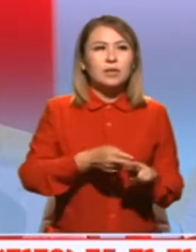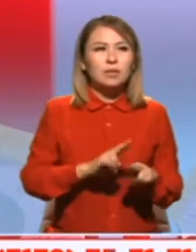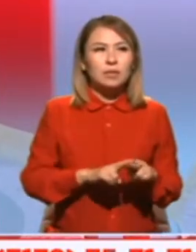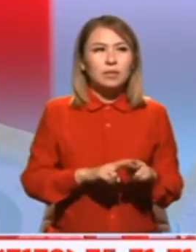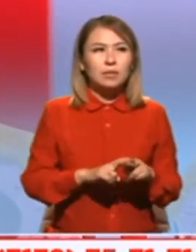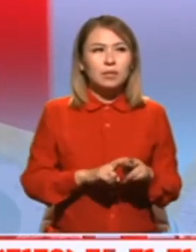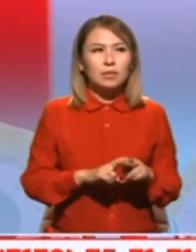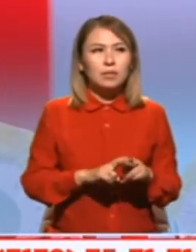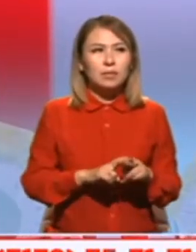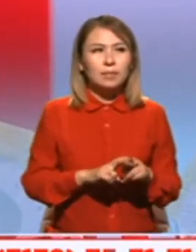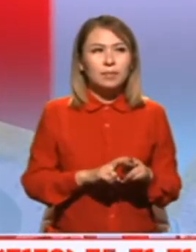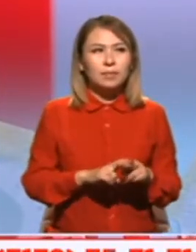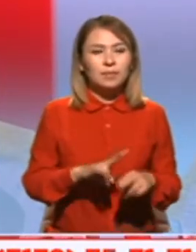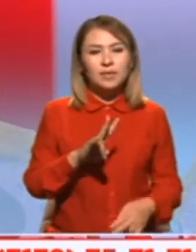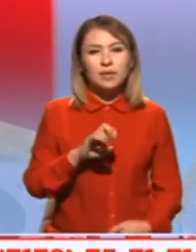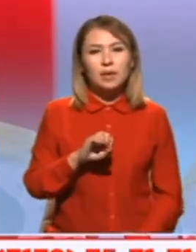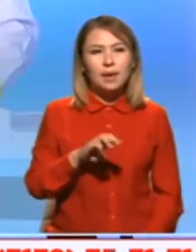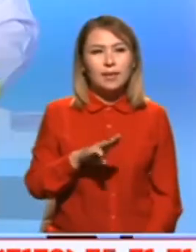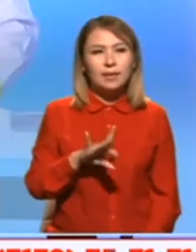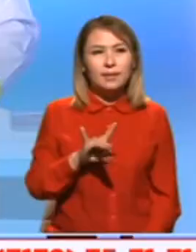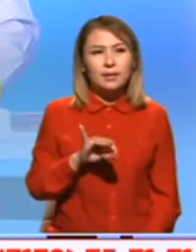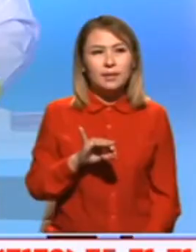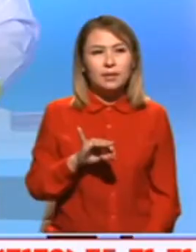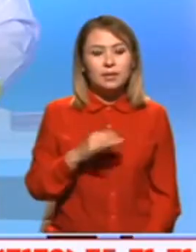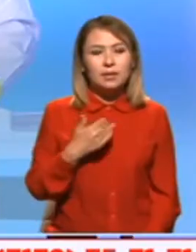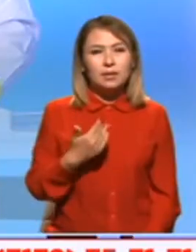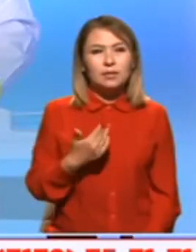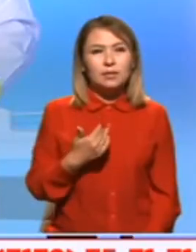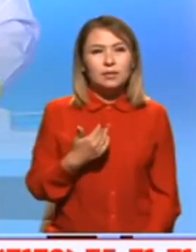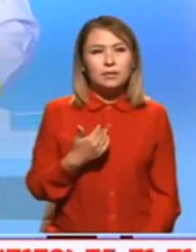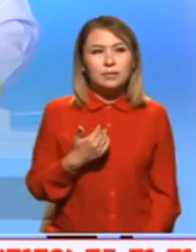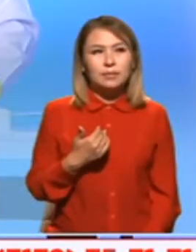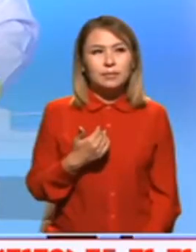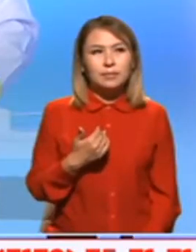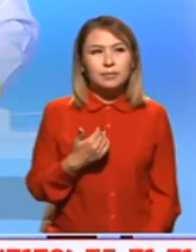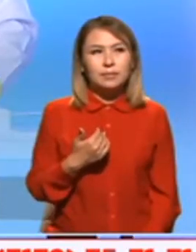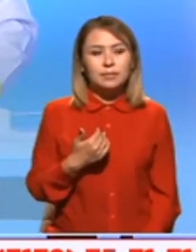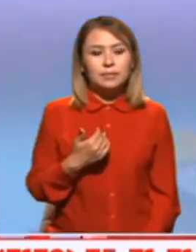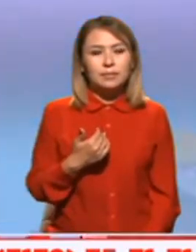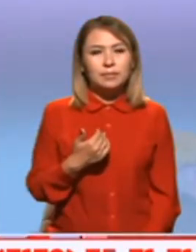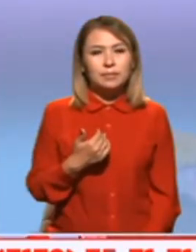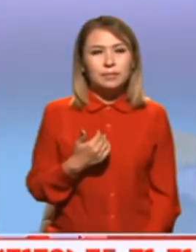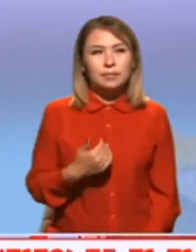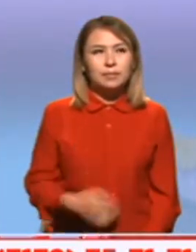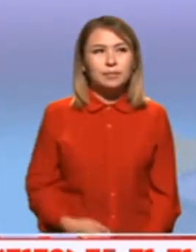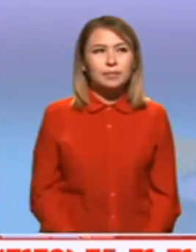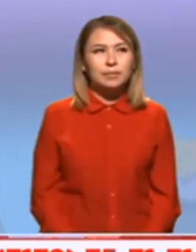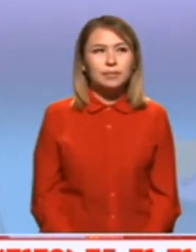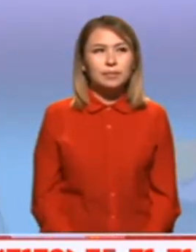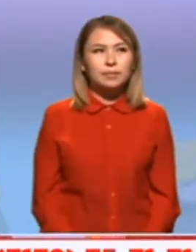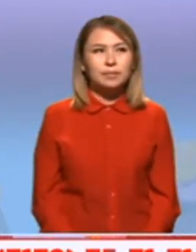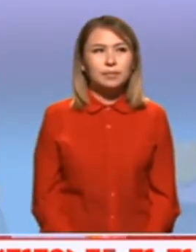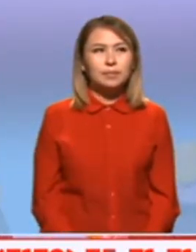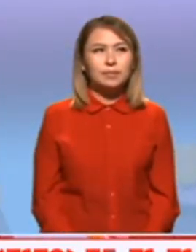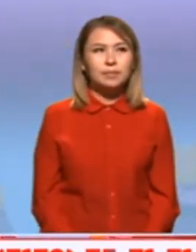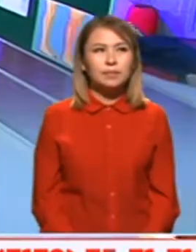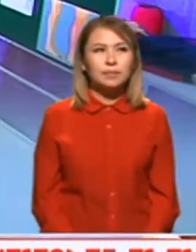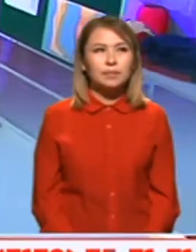Яғни бізде натрий көп, тұз деген ол біздің ағзамыздағы натрий, иә? Жаңа мырзамыз айтып өткенде,